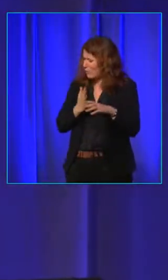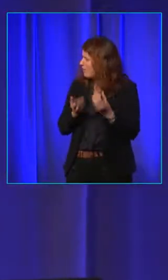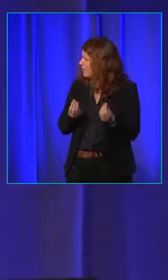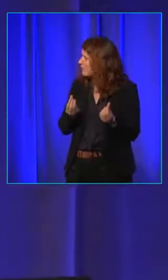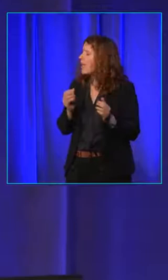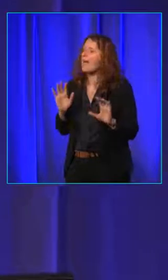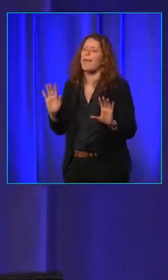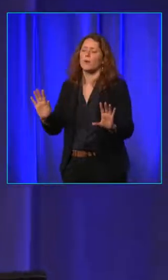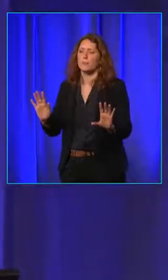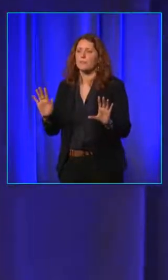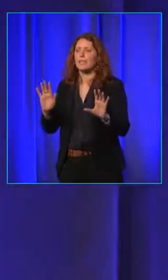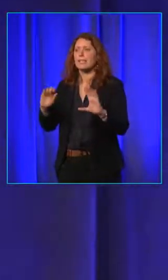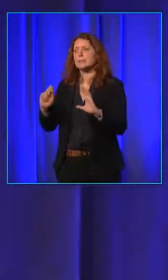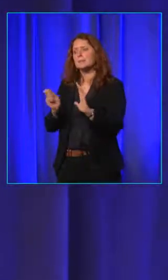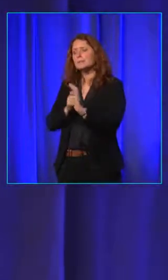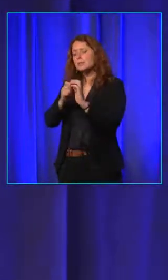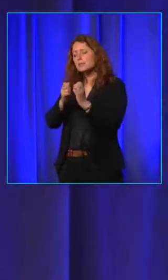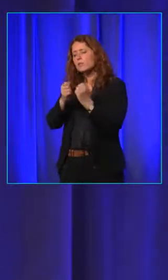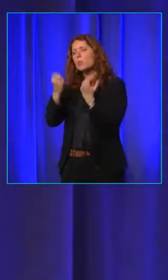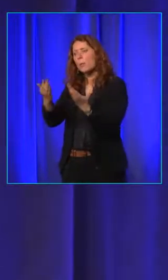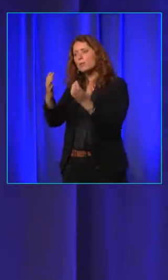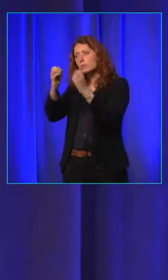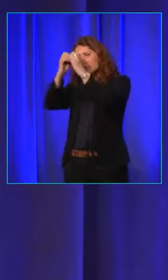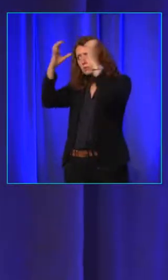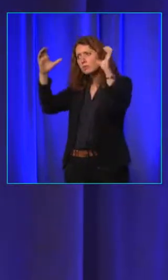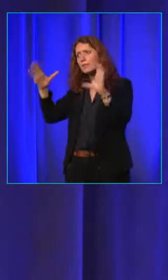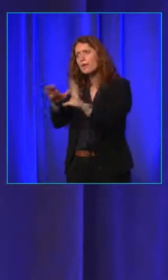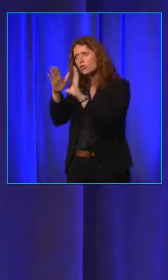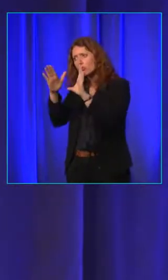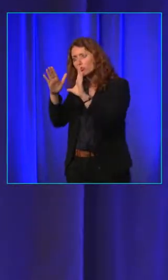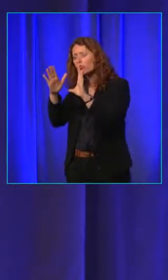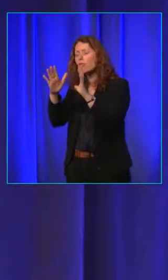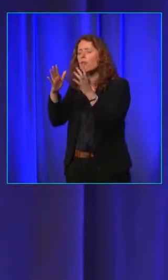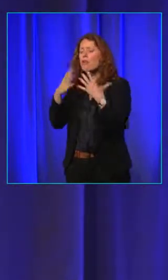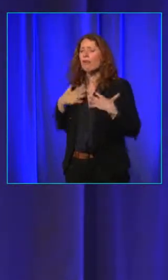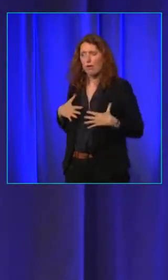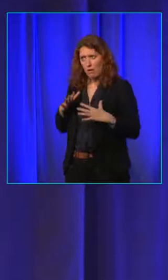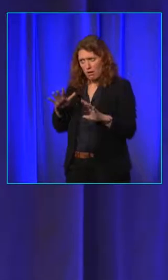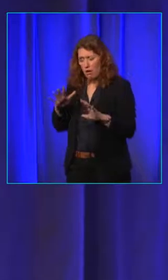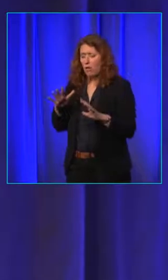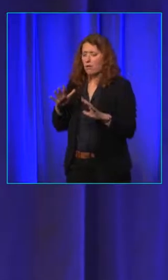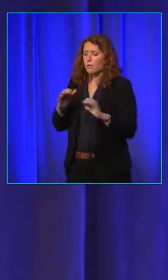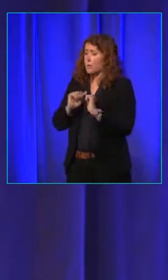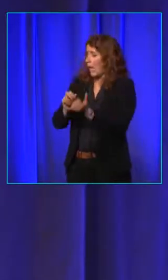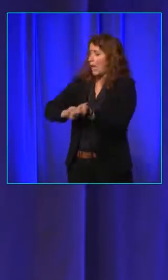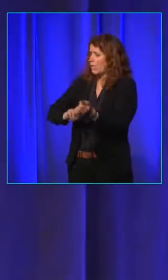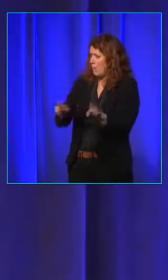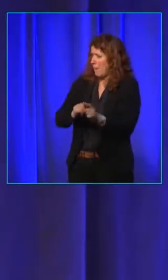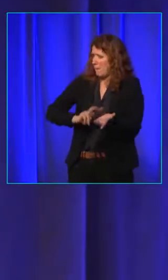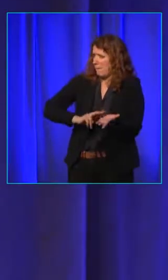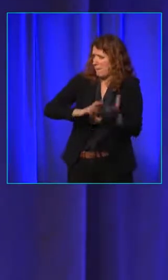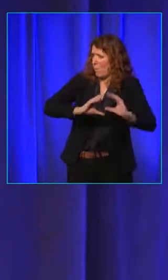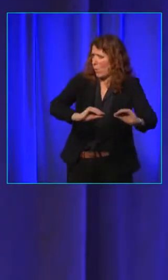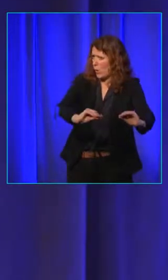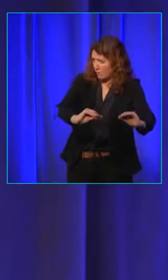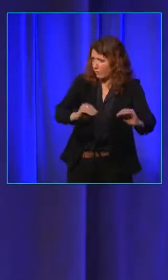Quand on fait l'imagerie, on est d'accord, à la même vitesse que l'exécution réelle, il a été démontré, en